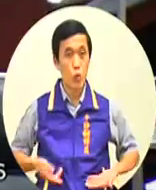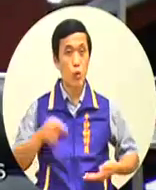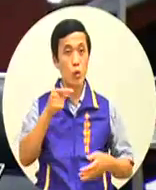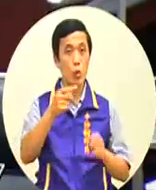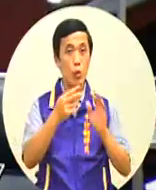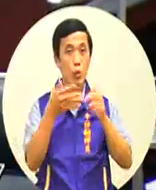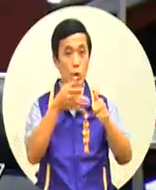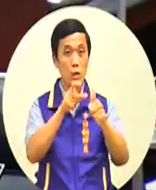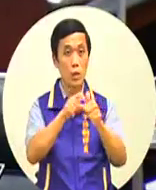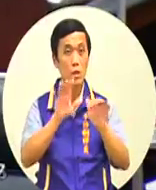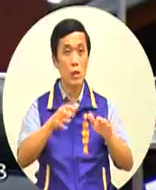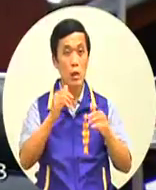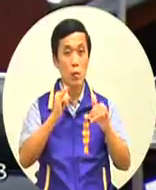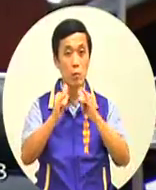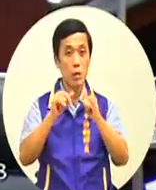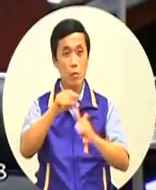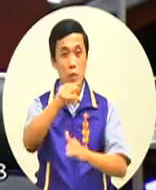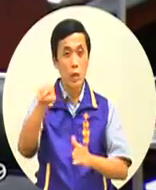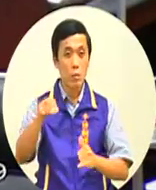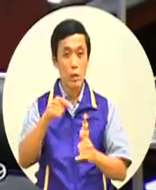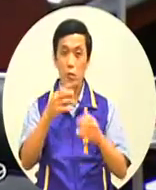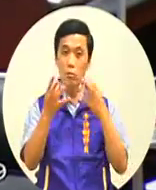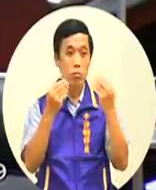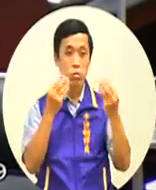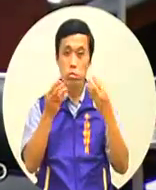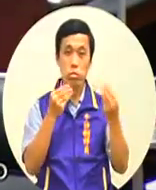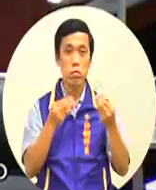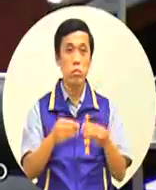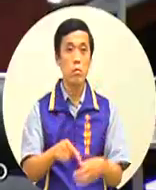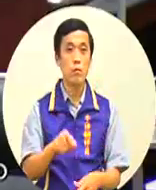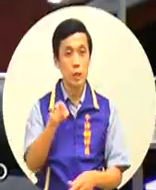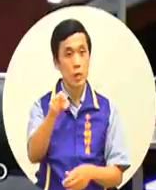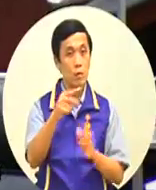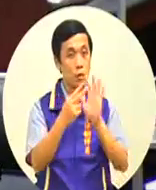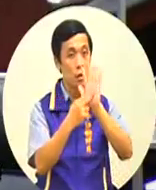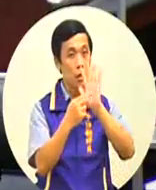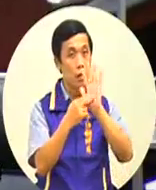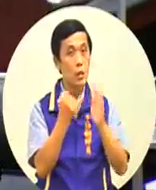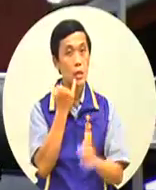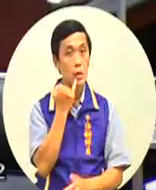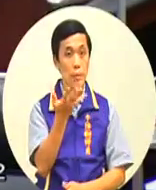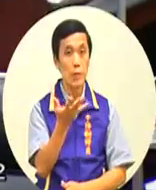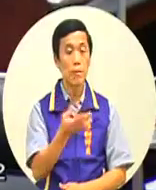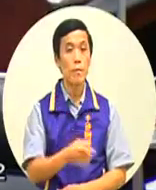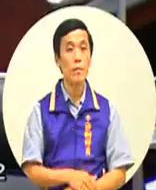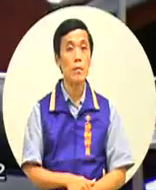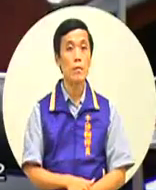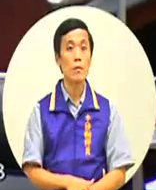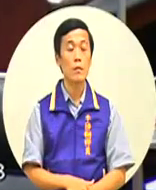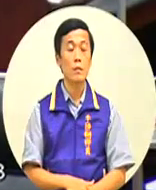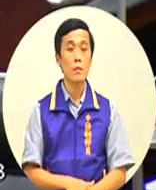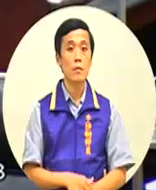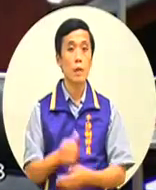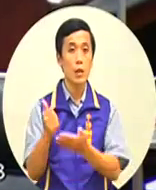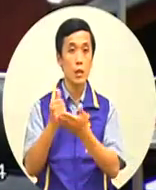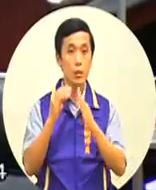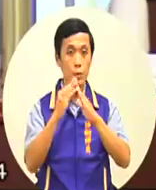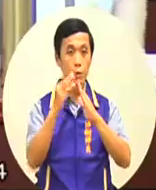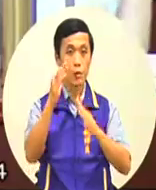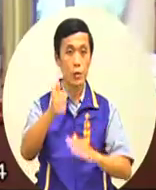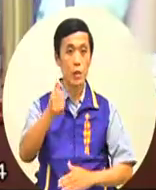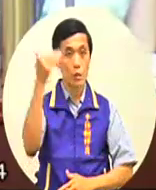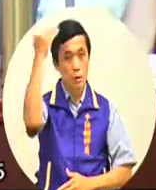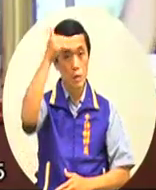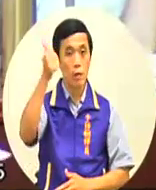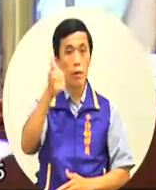老百姓嘛，做者无啥啥啦，吼，你甲解释一下好不好？解释一下， 请郑局长答复。 谢